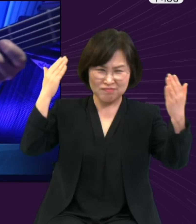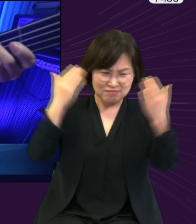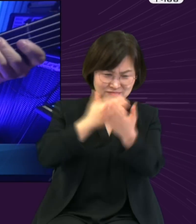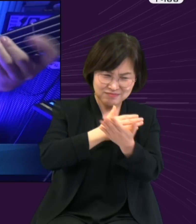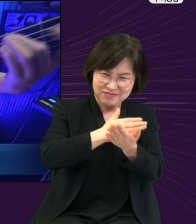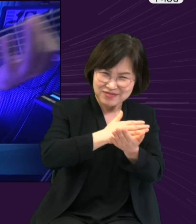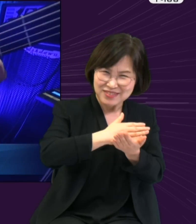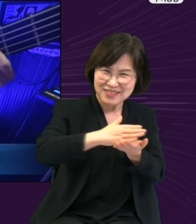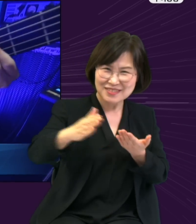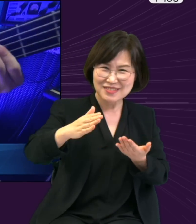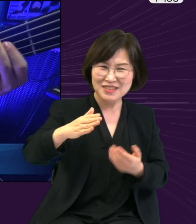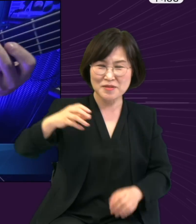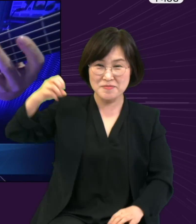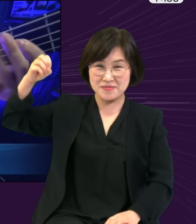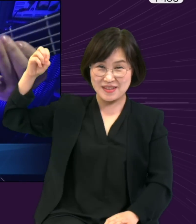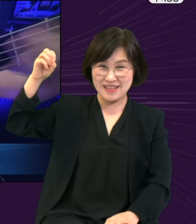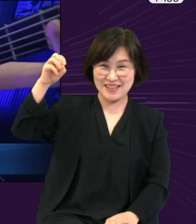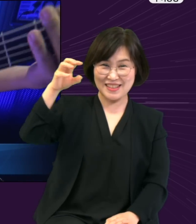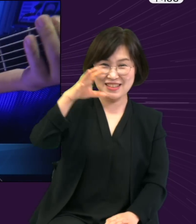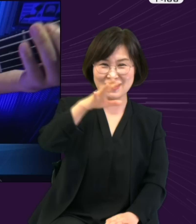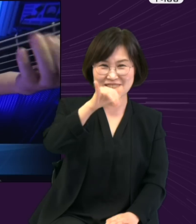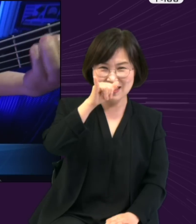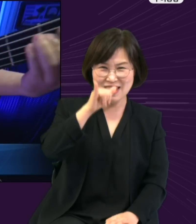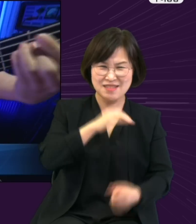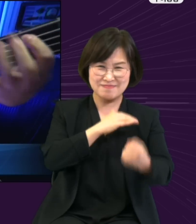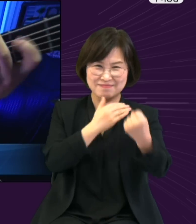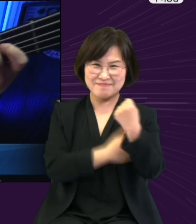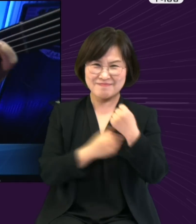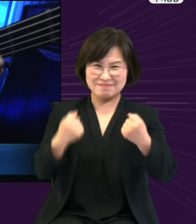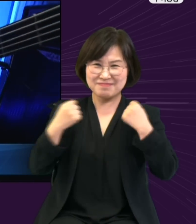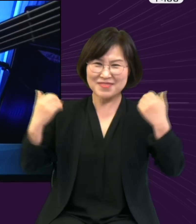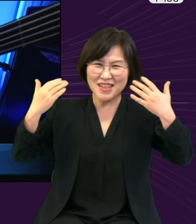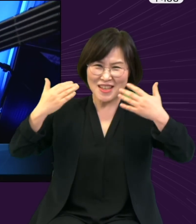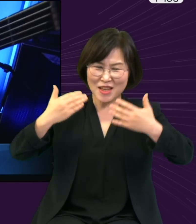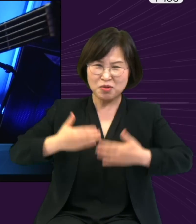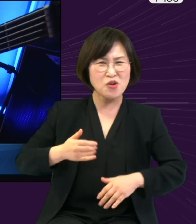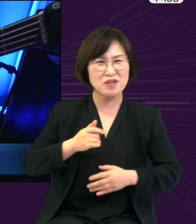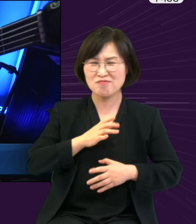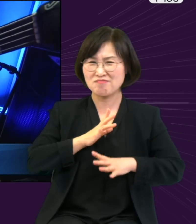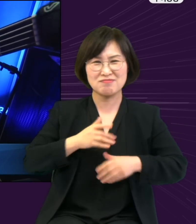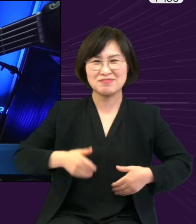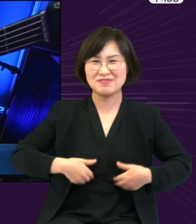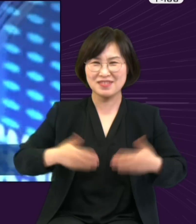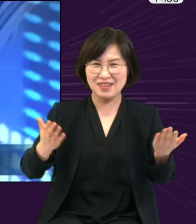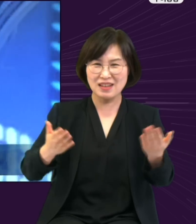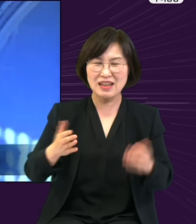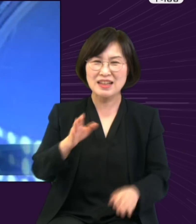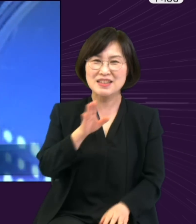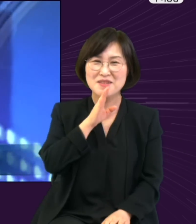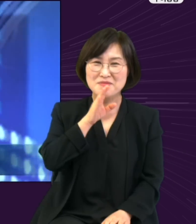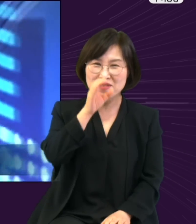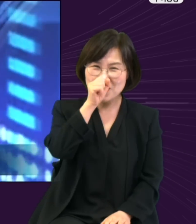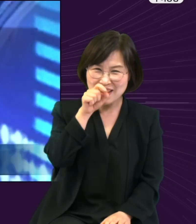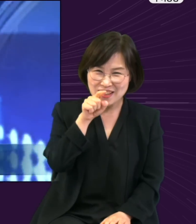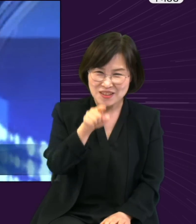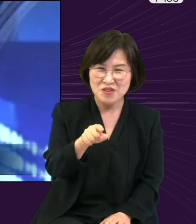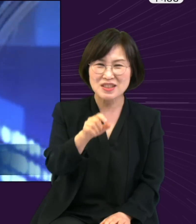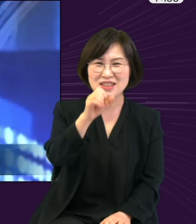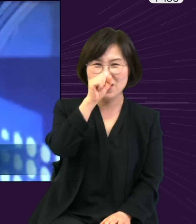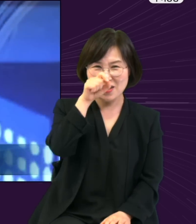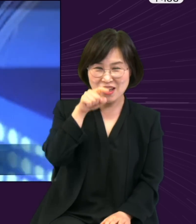어두움을 물리치는 빛이네. 능력 힘이 원한 두렵지않네. 찬송한 것이 선한 것이